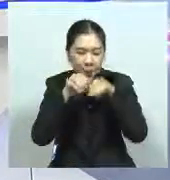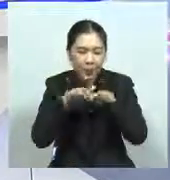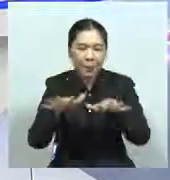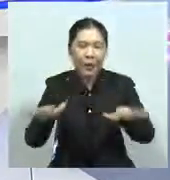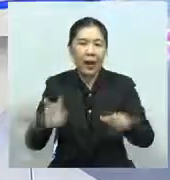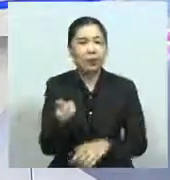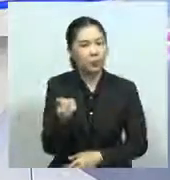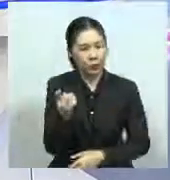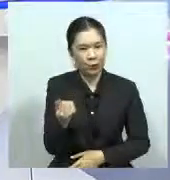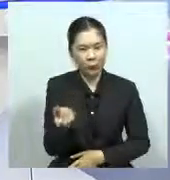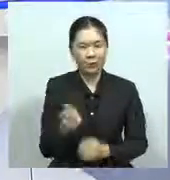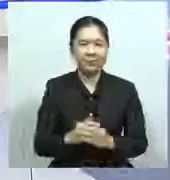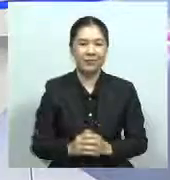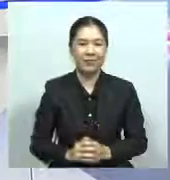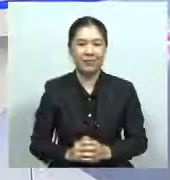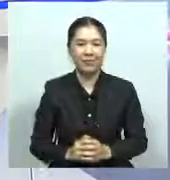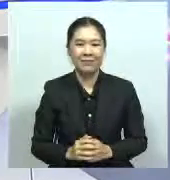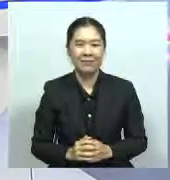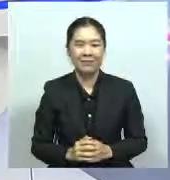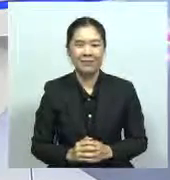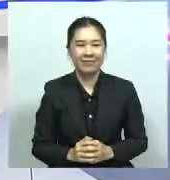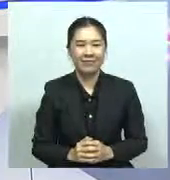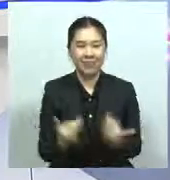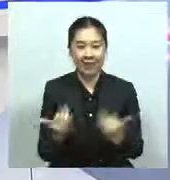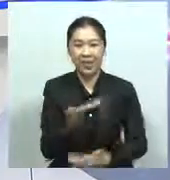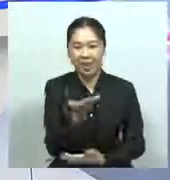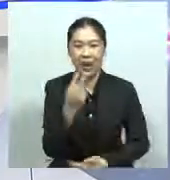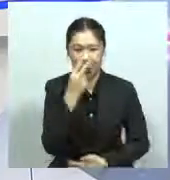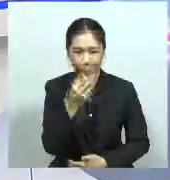าพสัญญาณจากทำเนียบรัฐบาลเข้ามาให้ได้ติดตามกันด้วยนะครับ ใช่ค่ะติดตามรับชมกันได้นะคะ